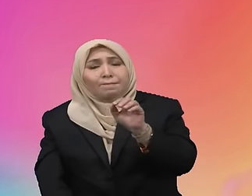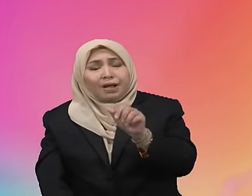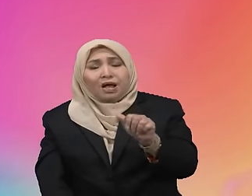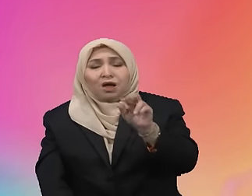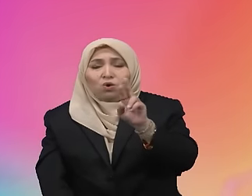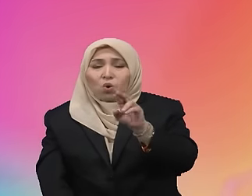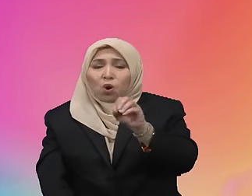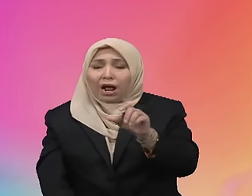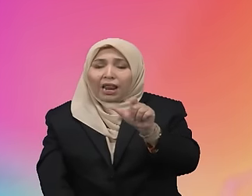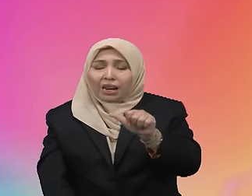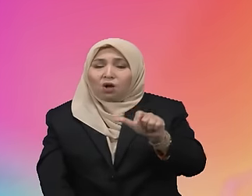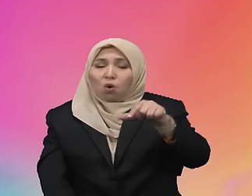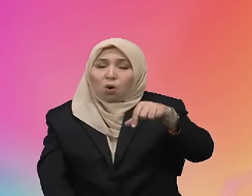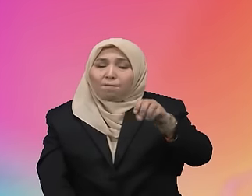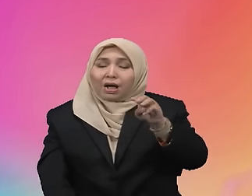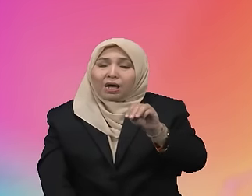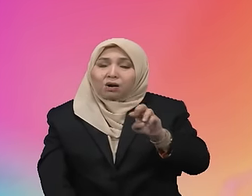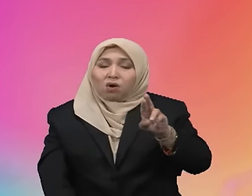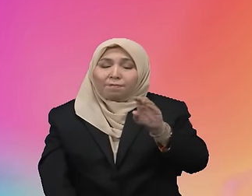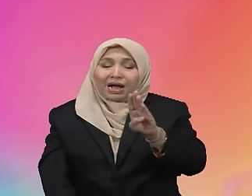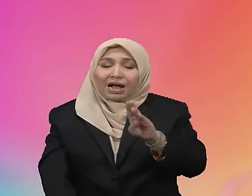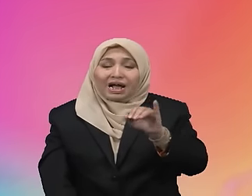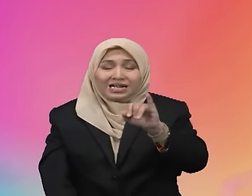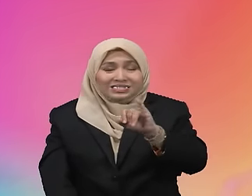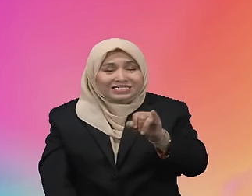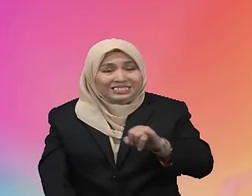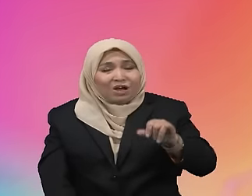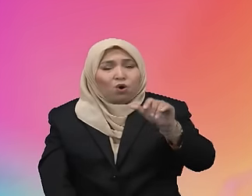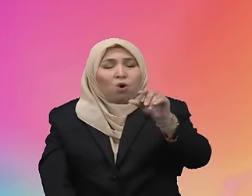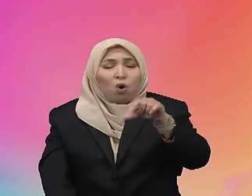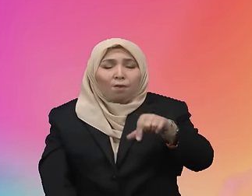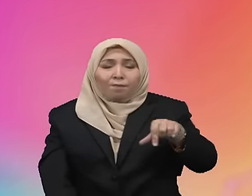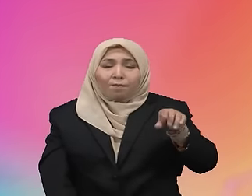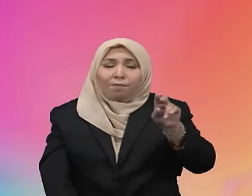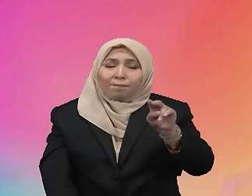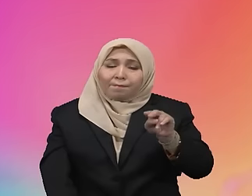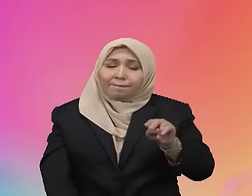فَلَمَّا رَأَى الْقَمَرَ بَازِغًا